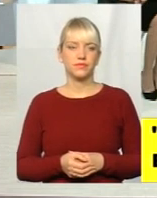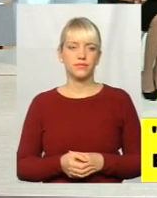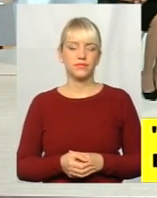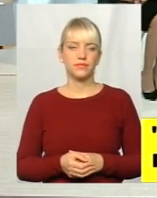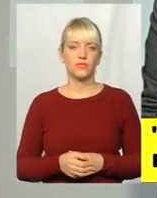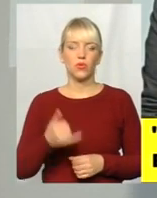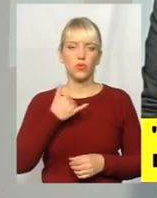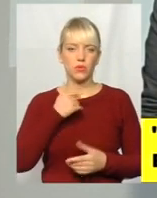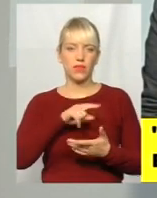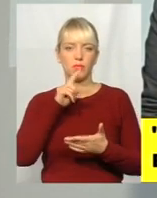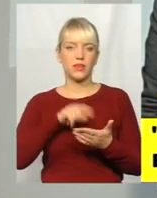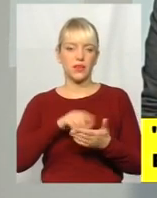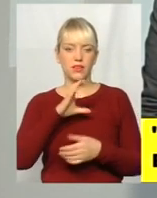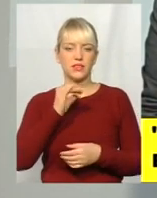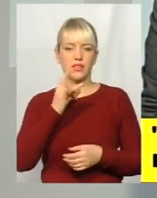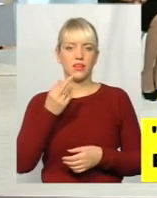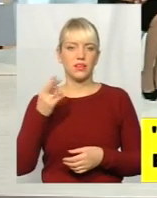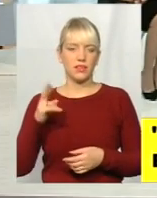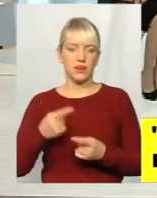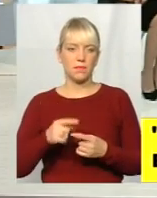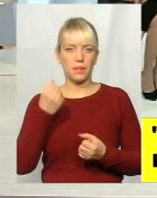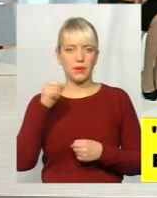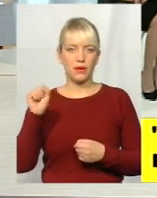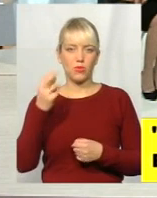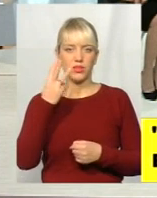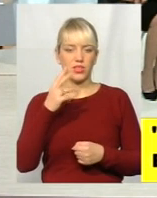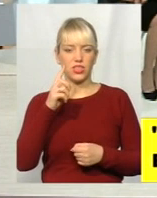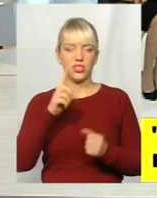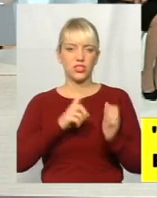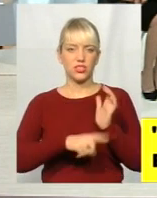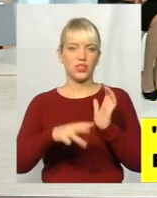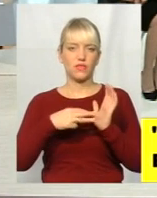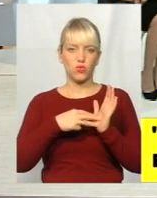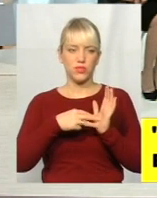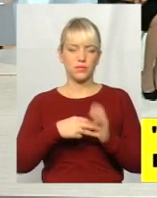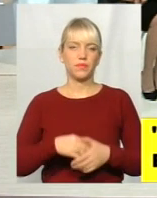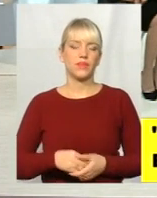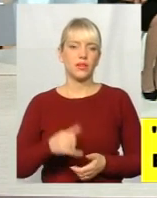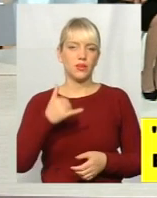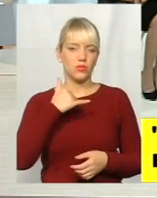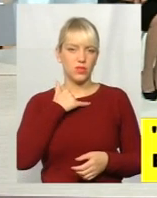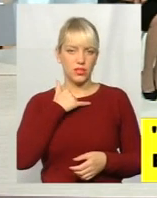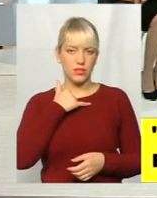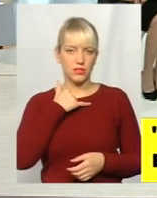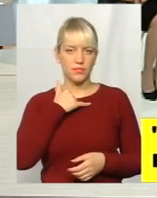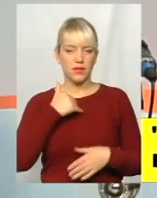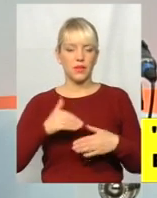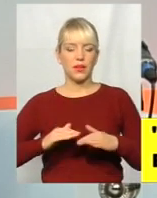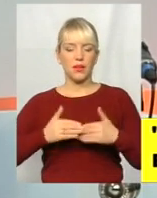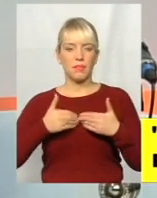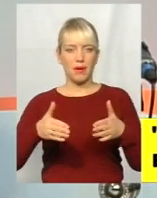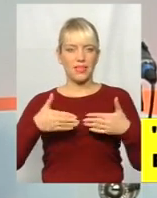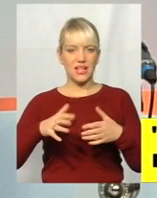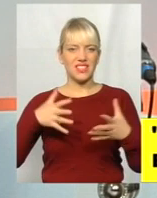У мене питання до Сергія Сиряка. Перемоги 368. Так, кажіть. Під'їзд